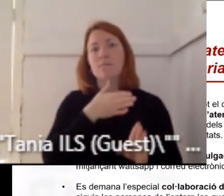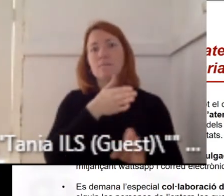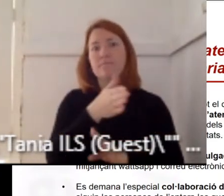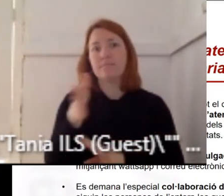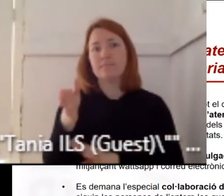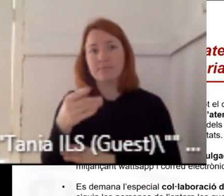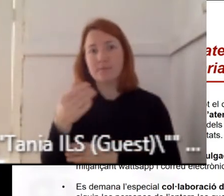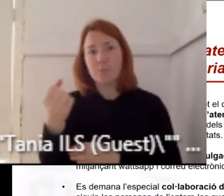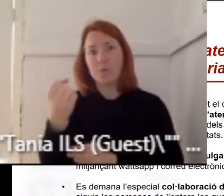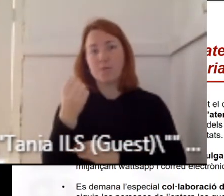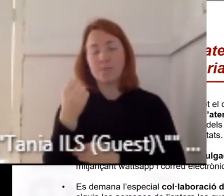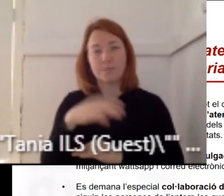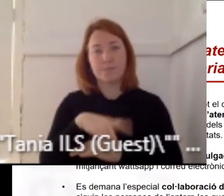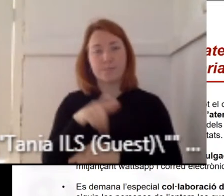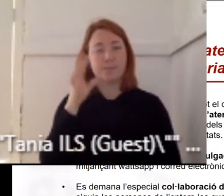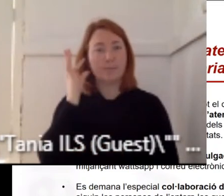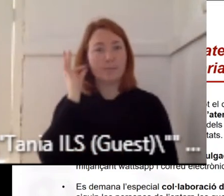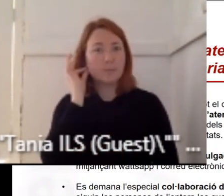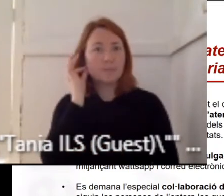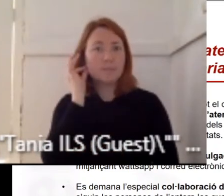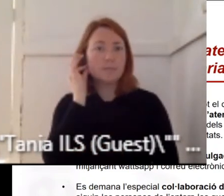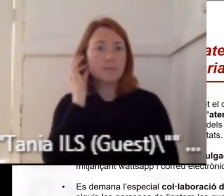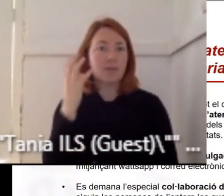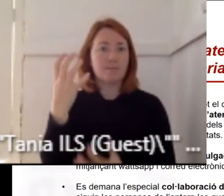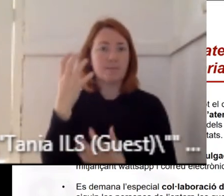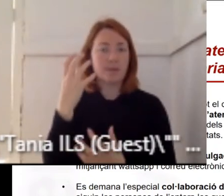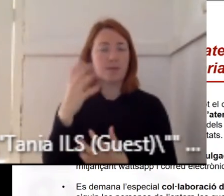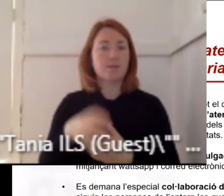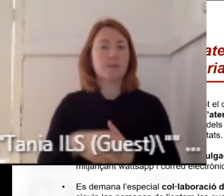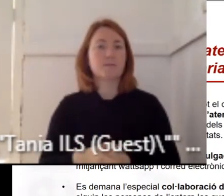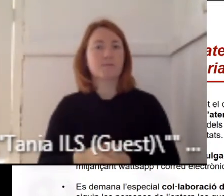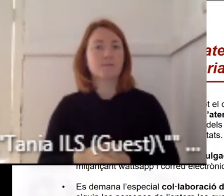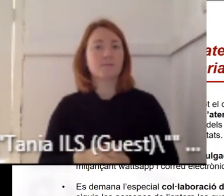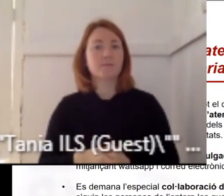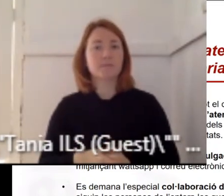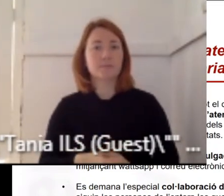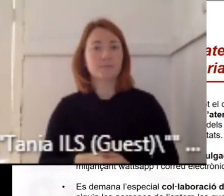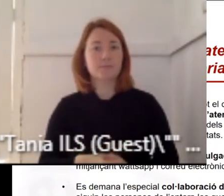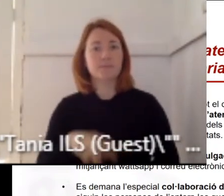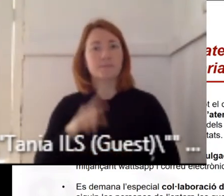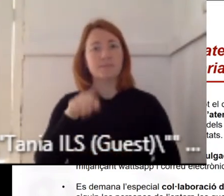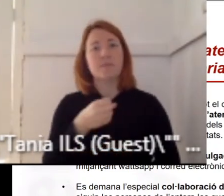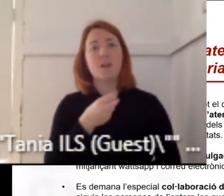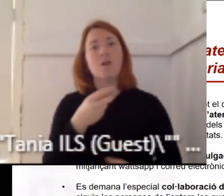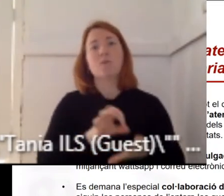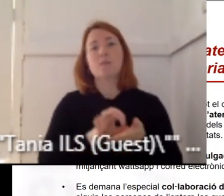recolzament de les dones. També es van produir doncs el reforç de diversos serveis,